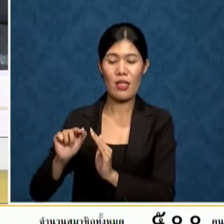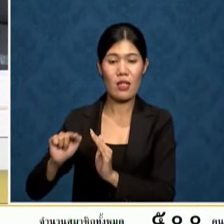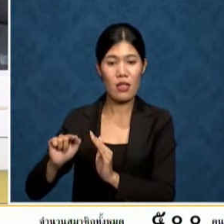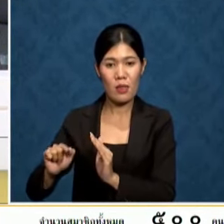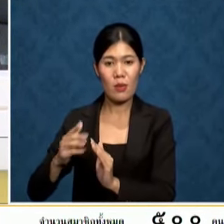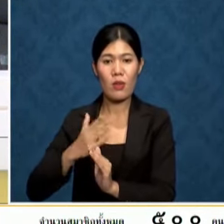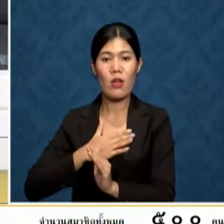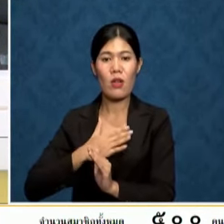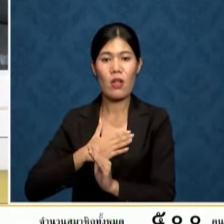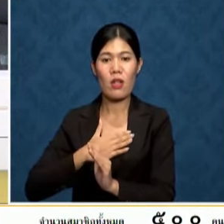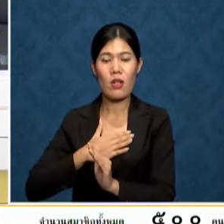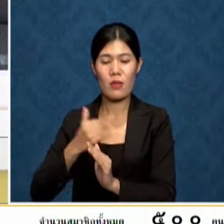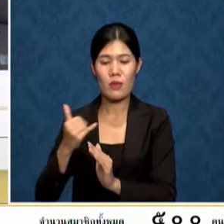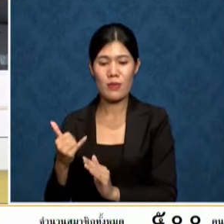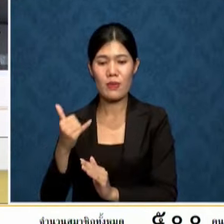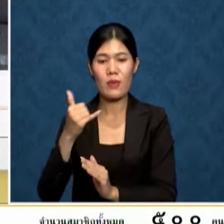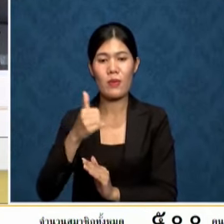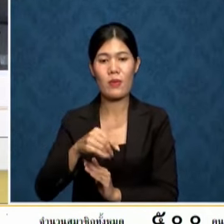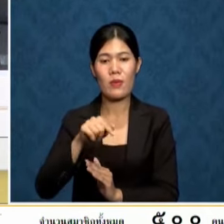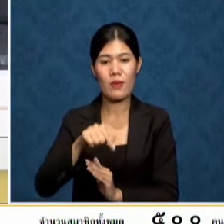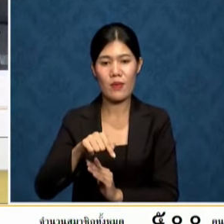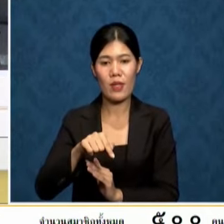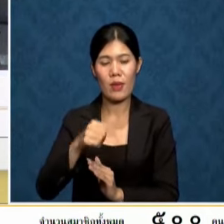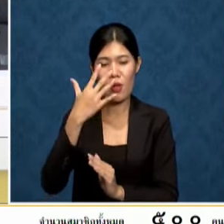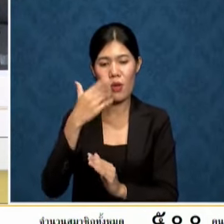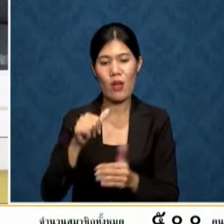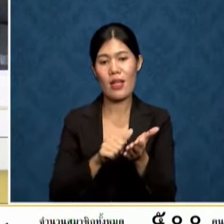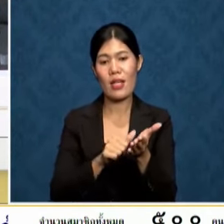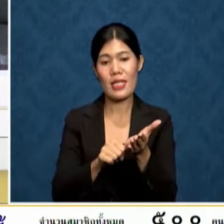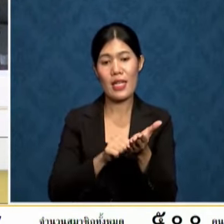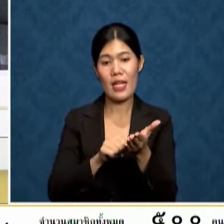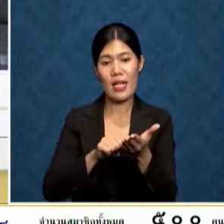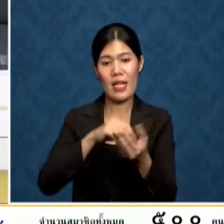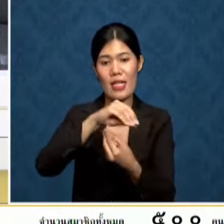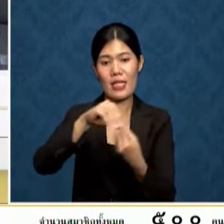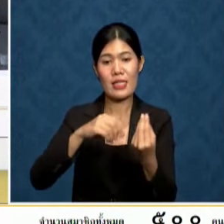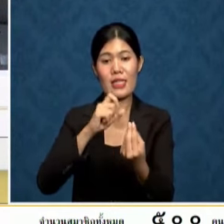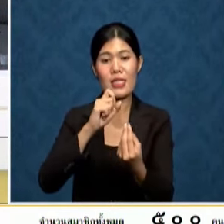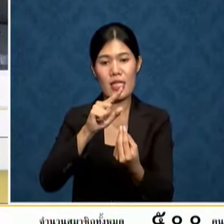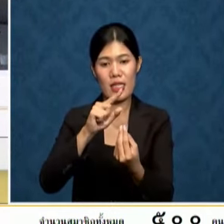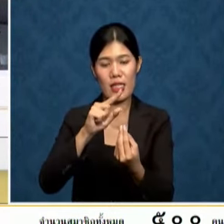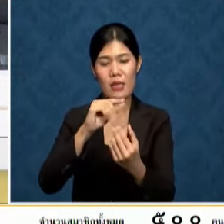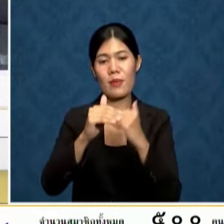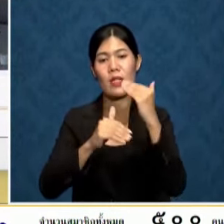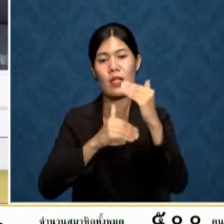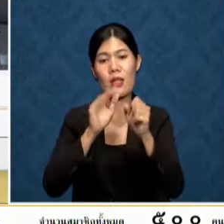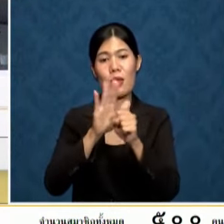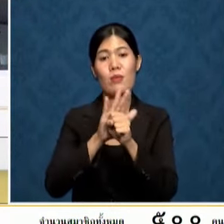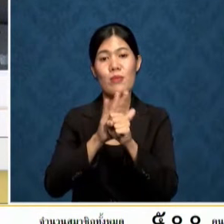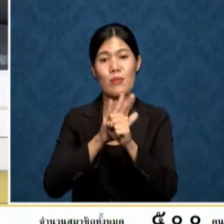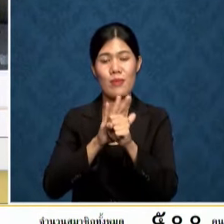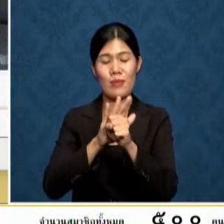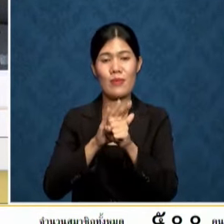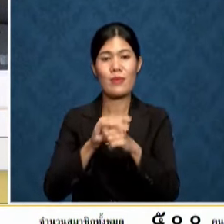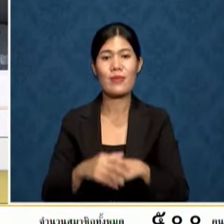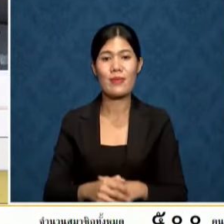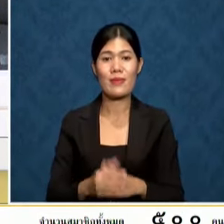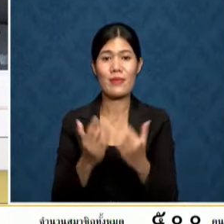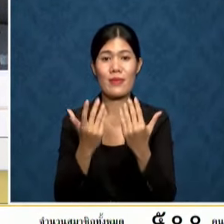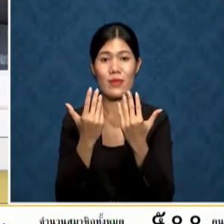ในการลงไปเพื่อไม่ให้เกิดวิกฤตทำให้เศรษฐกิจเติบโตอยู่ในระดับที่เหมาะสมหรือท่านจะ